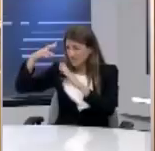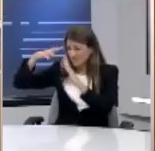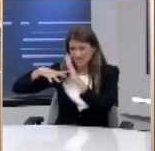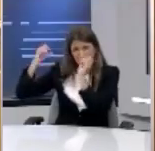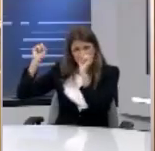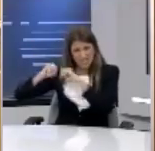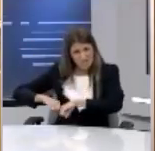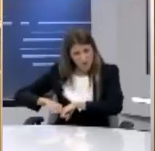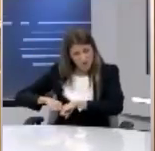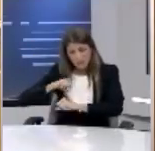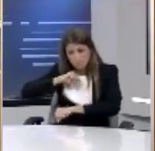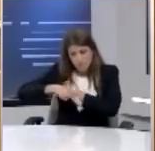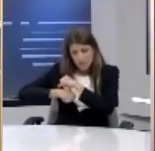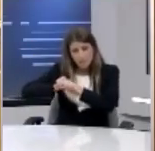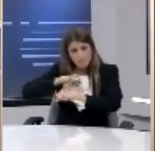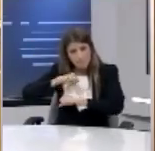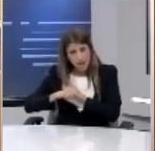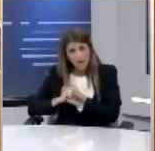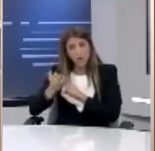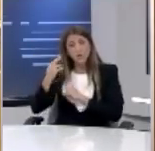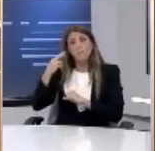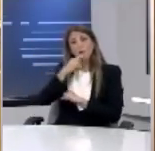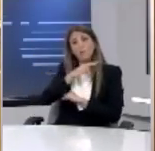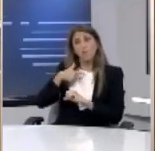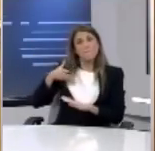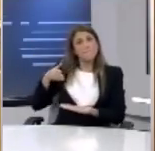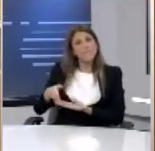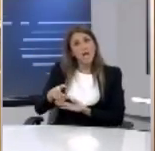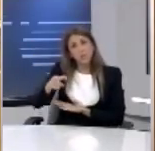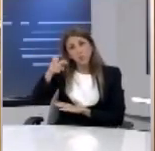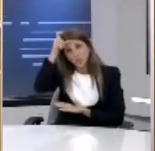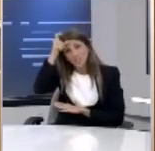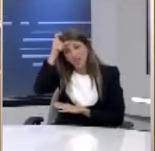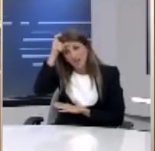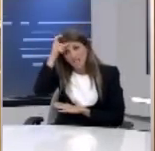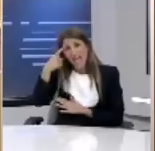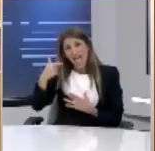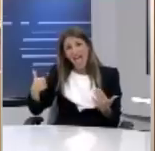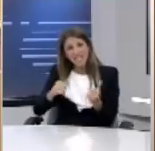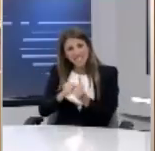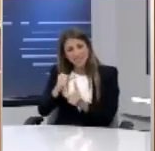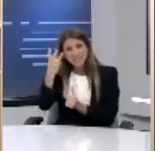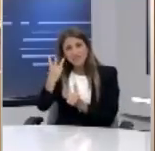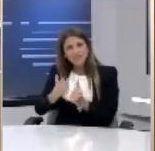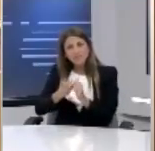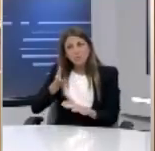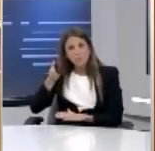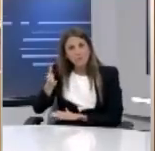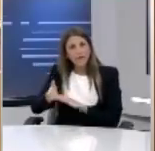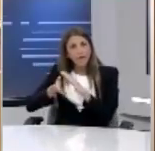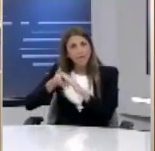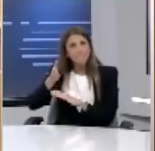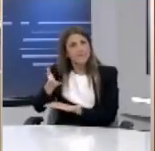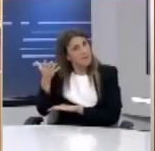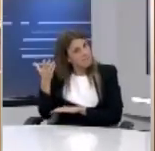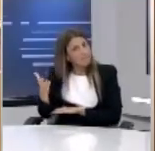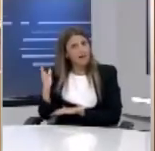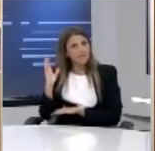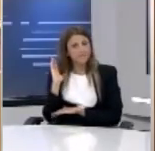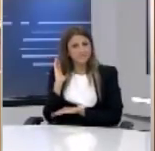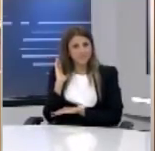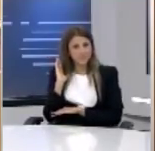στην Τουρκία, μέσα σε 6 μήνες. Τρεις φορές μέσα σε 6 μήνες στην Τουρκία. Ούτε μια στιγμή όμως δεν